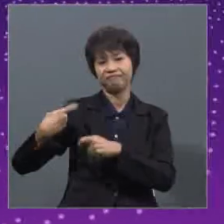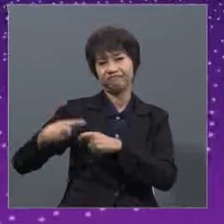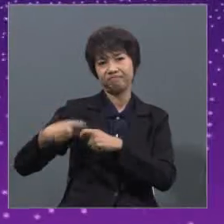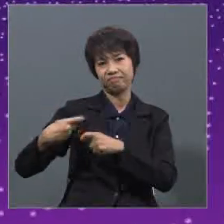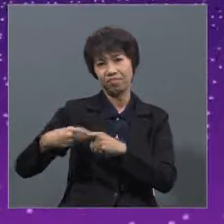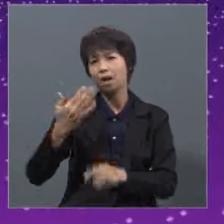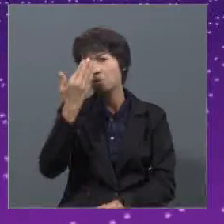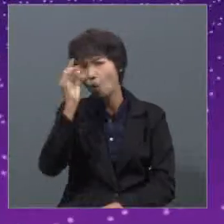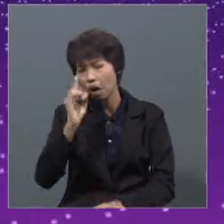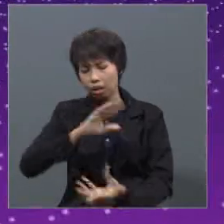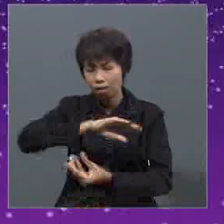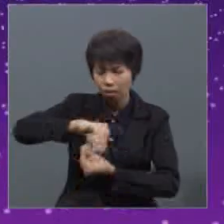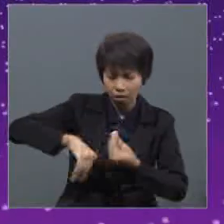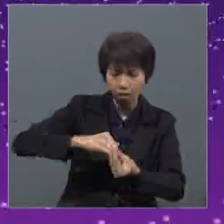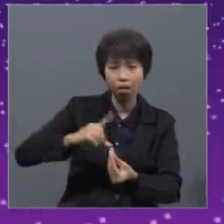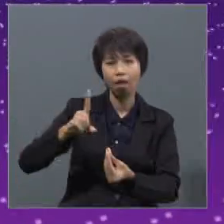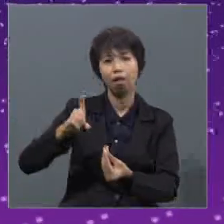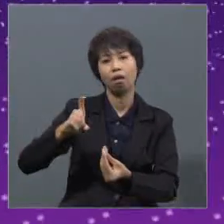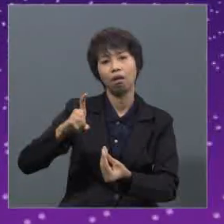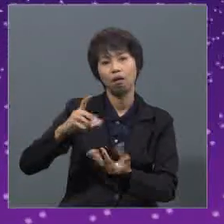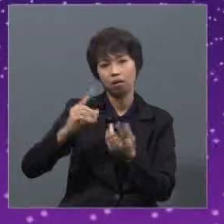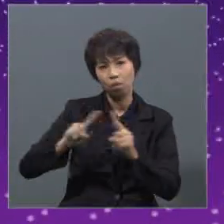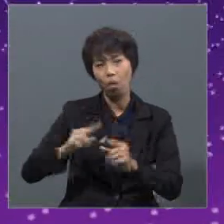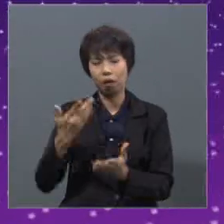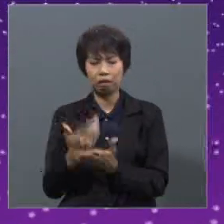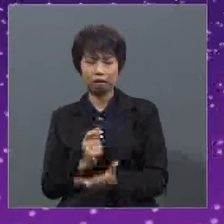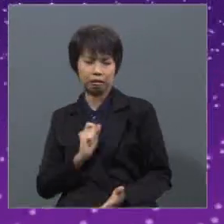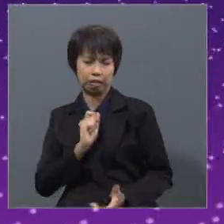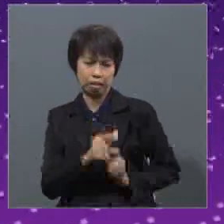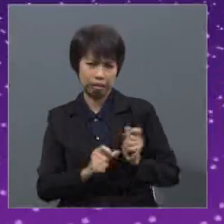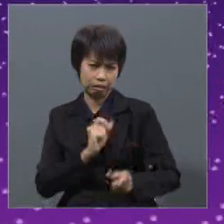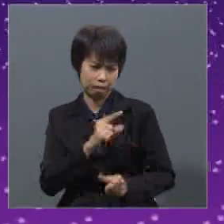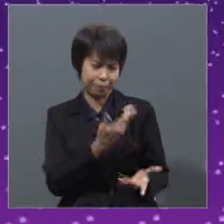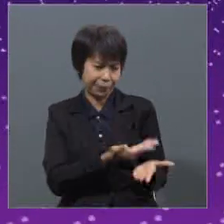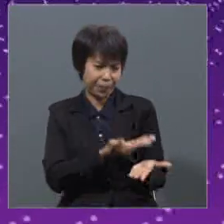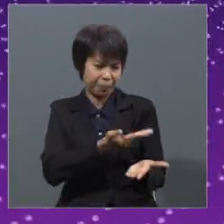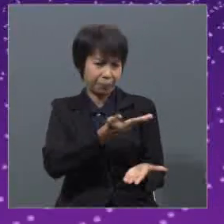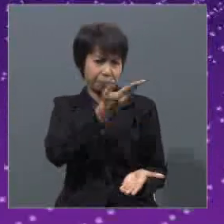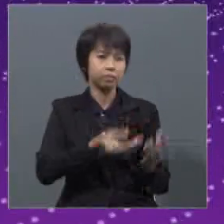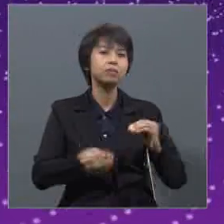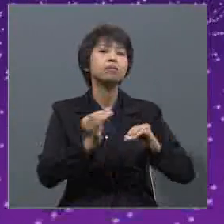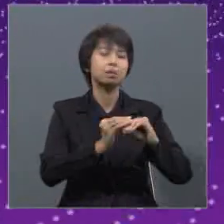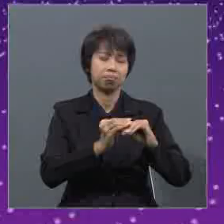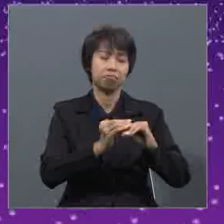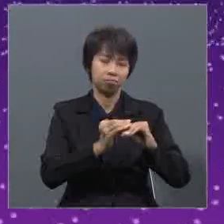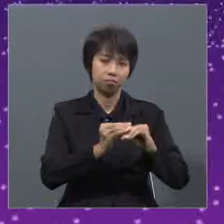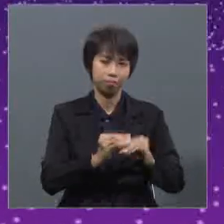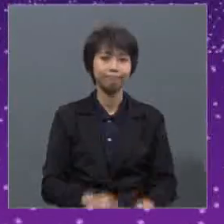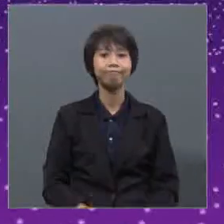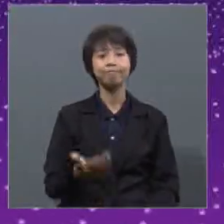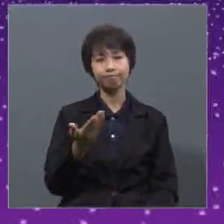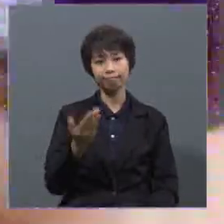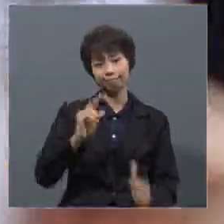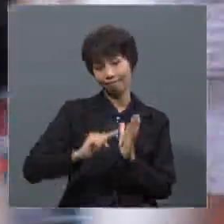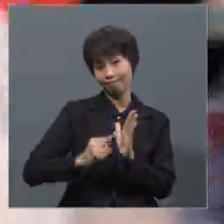ว่าเศรษฐกิจมันยังฟื้นตัวไม่ดีอครับแต่ว่าค่าใช้จ่ายที่เกี่ยวข้องกับการศึกษาเนี่ยมันขึ้นเอาขึ้นเอาอย่างต่อเนื่องเลยจากสำนักแรกนะครับ